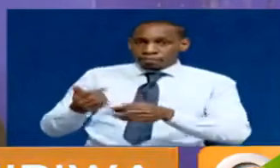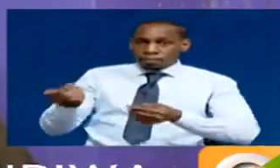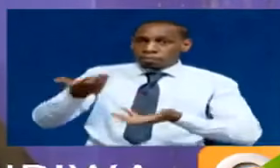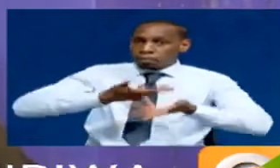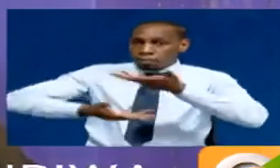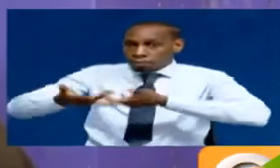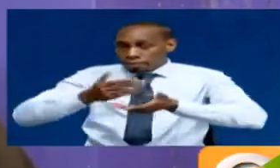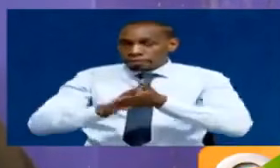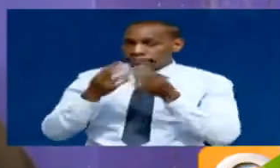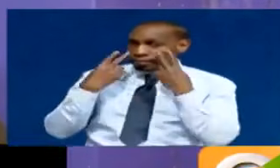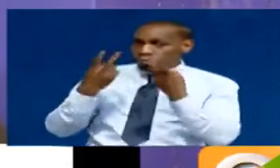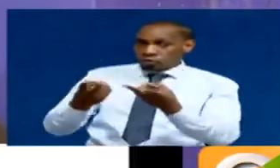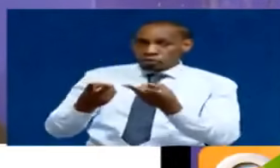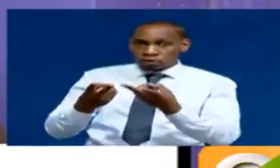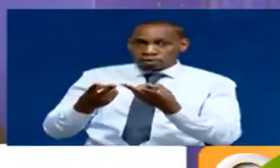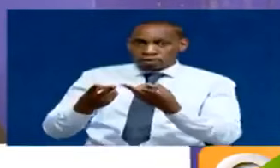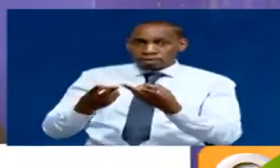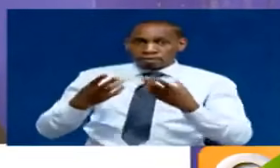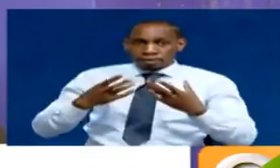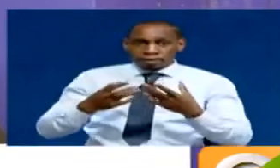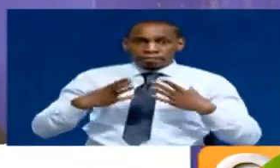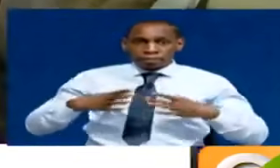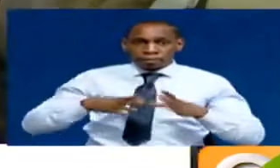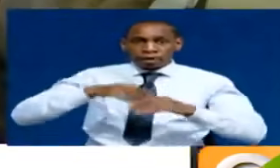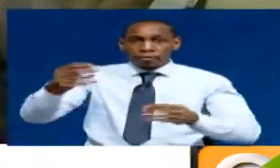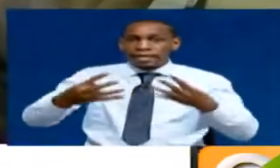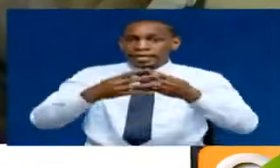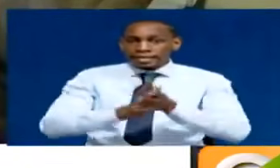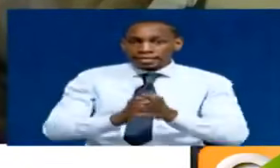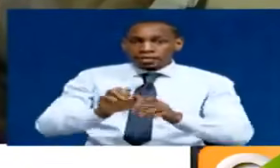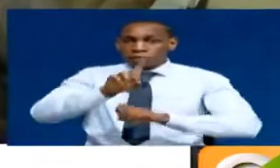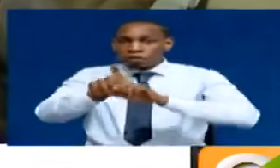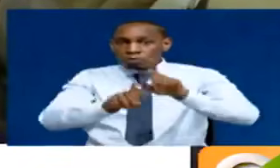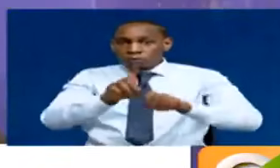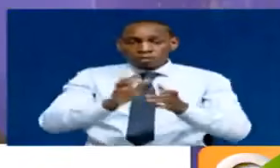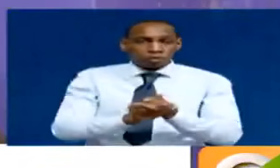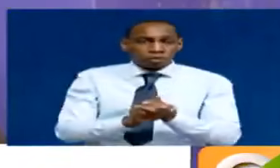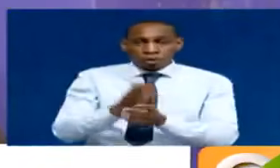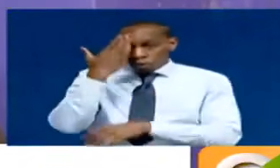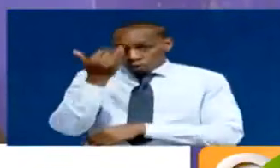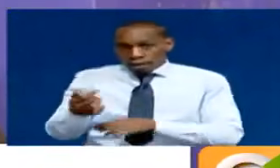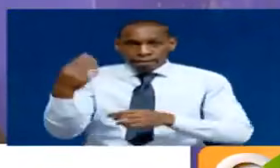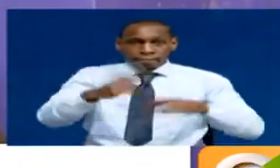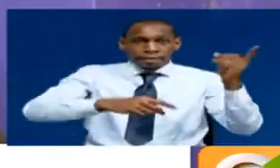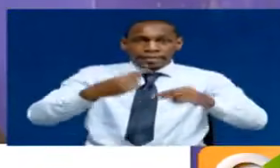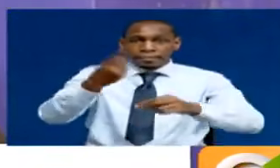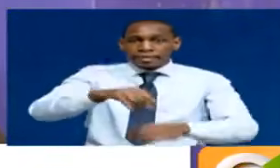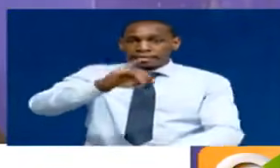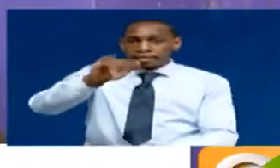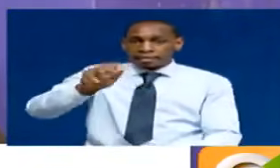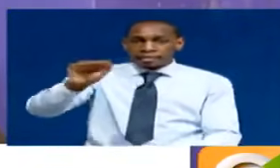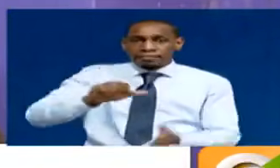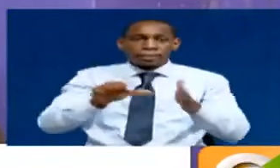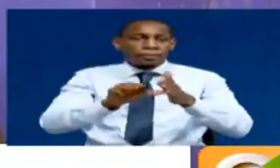harakati nikaona watu nyumbani wamechomoka kwa gate. Wakaanza kuuliza ni nini mnapigia James, amefanya